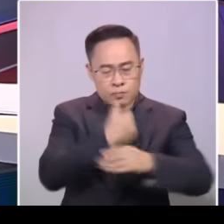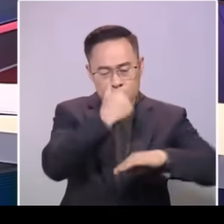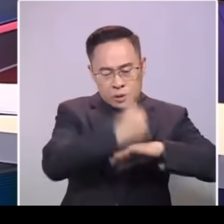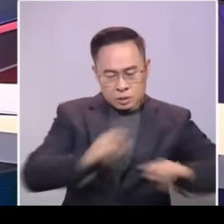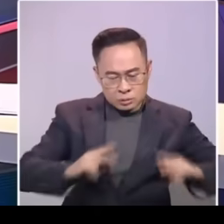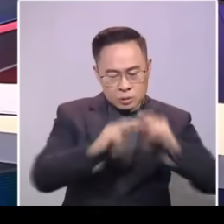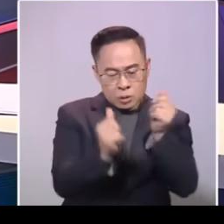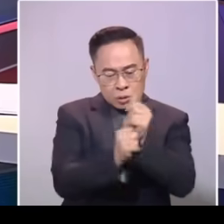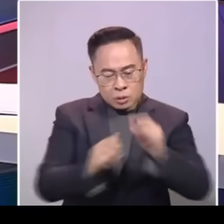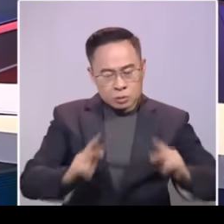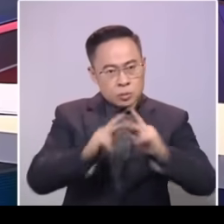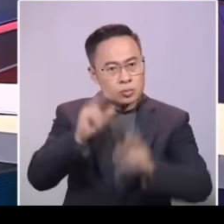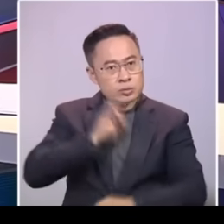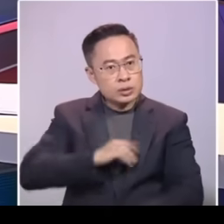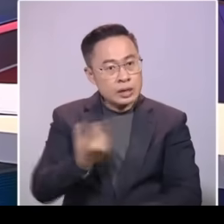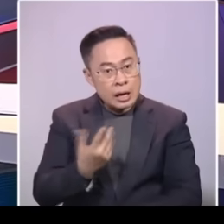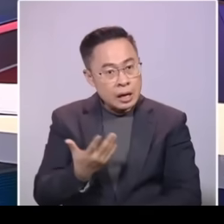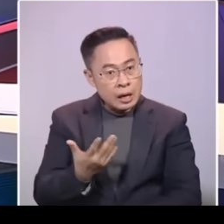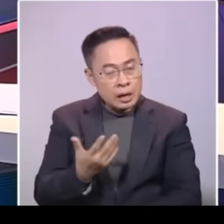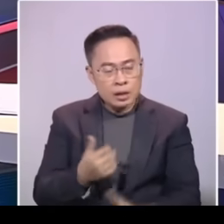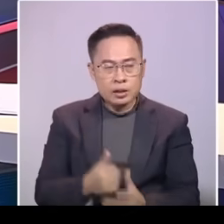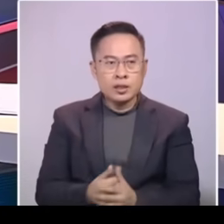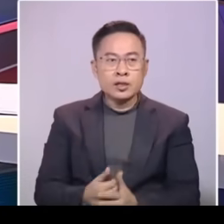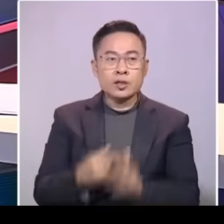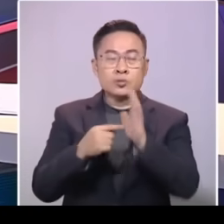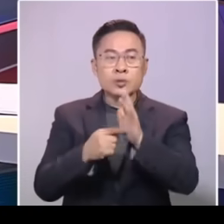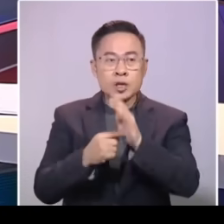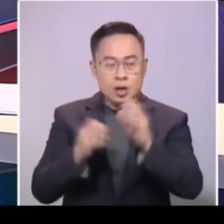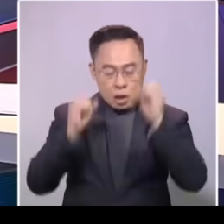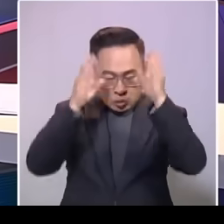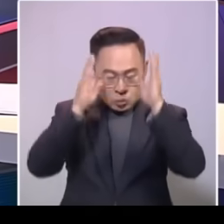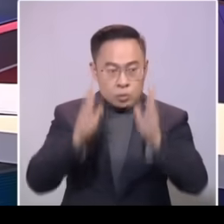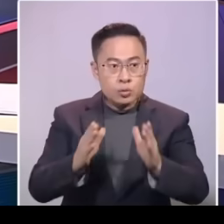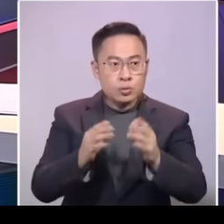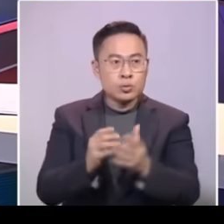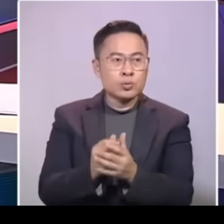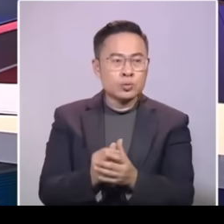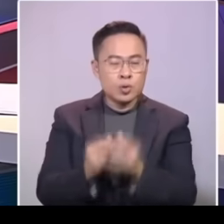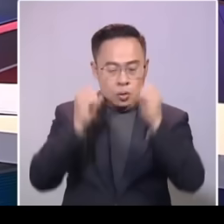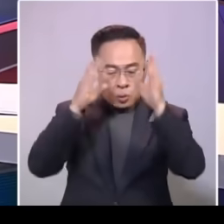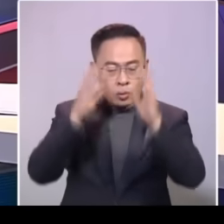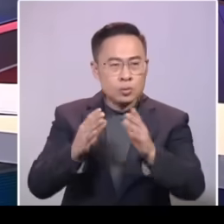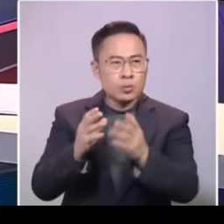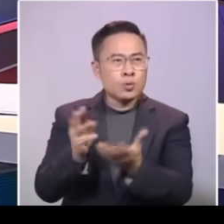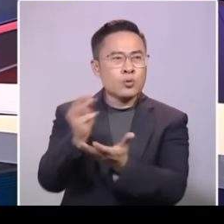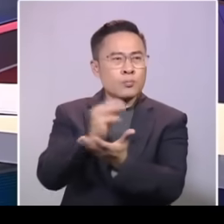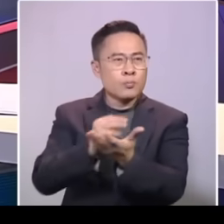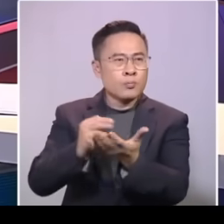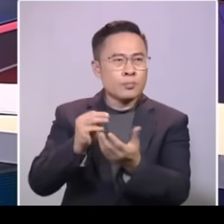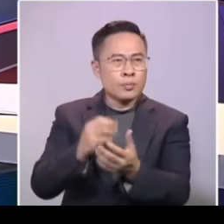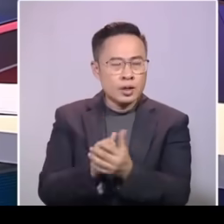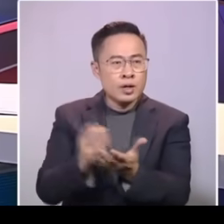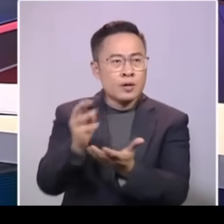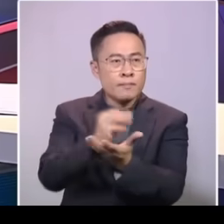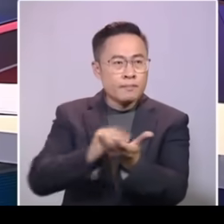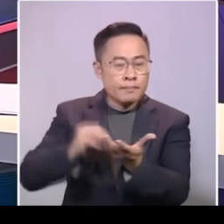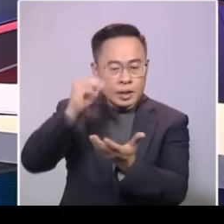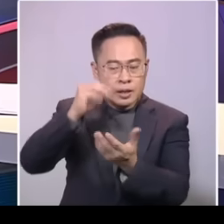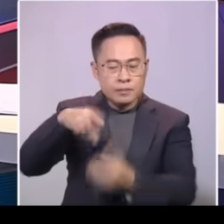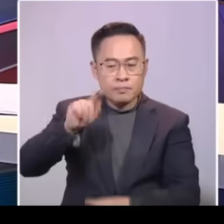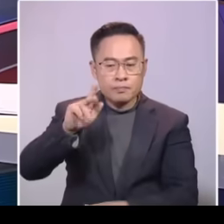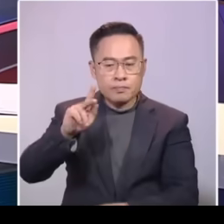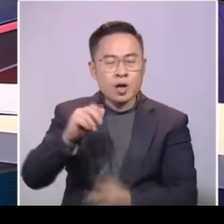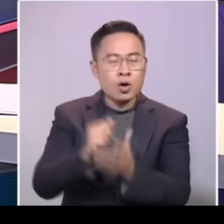1/1เนี่ยนะฮะอย่างทางอาจารย์สติธรธนานิธิชัยการสำนักนวัตกรรมเพื่อประชาธิปไตยสถาบันพระ